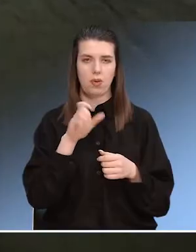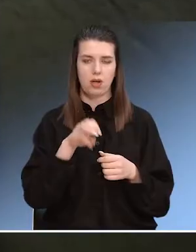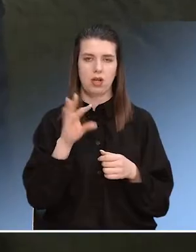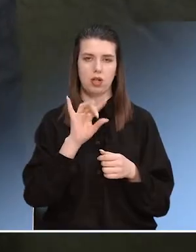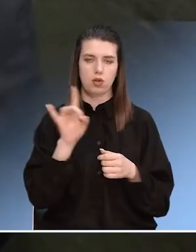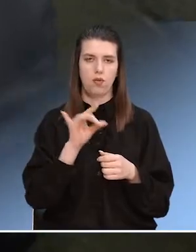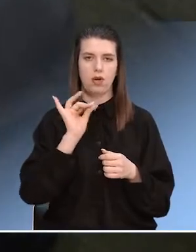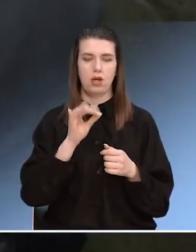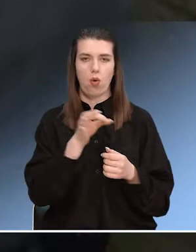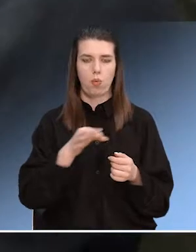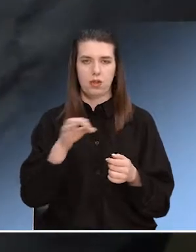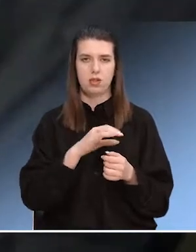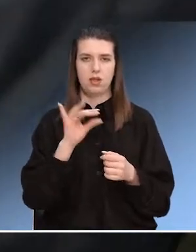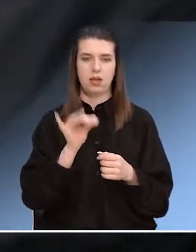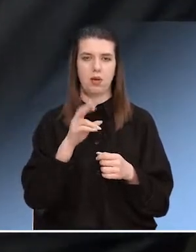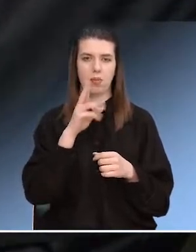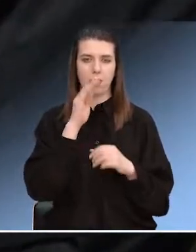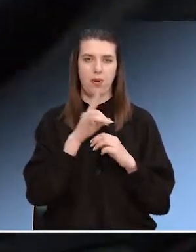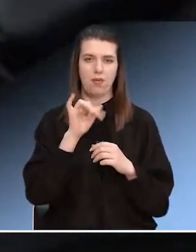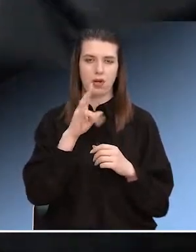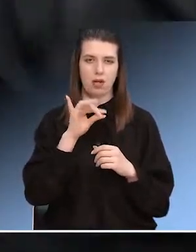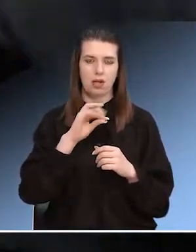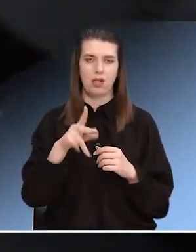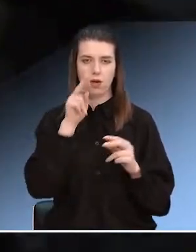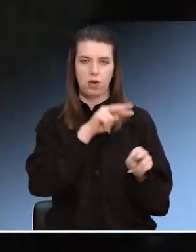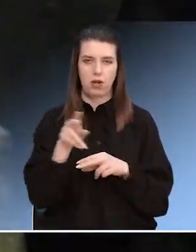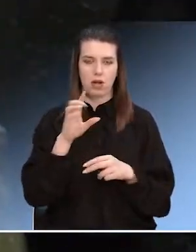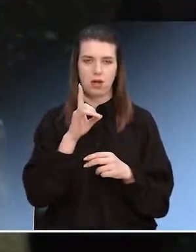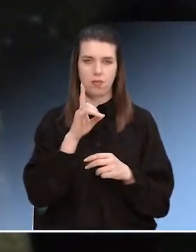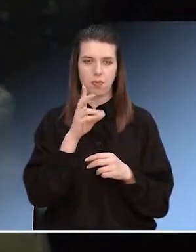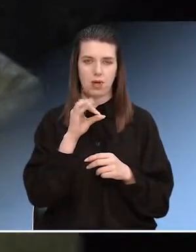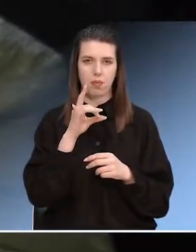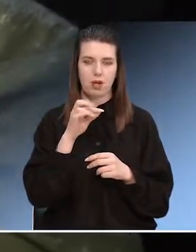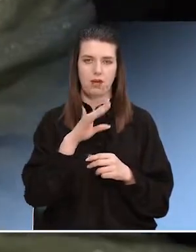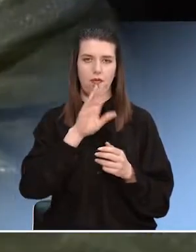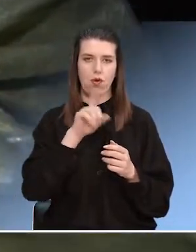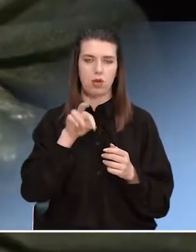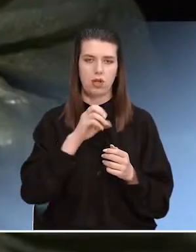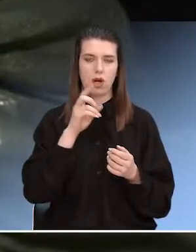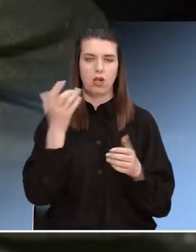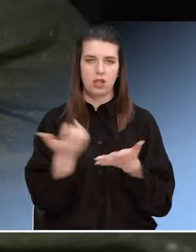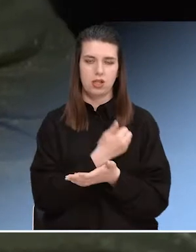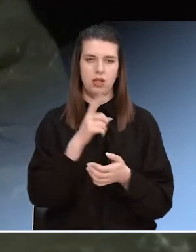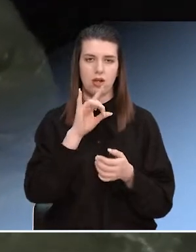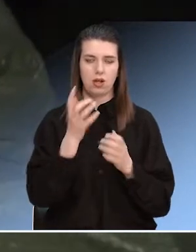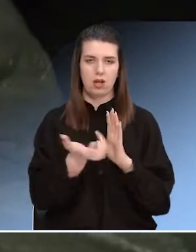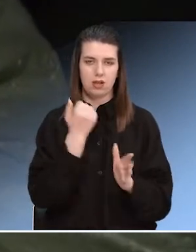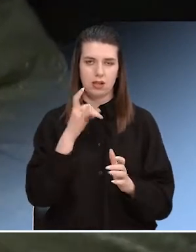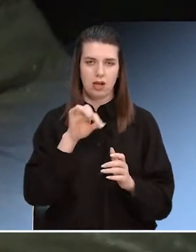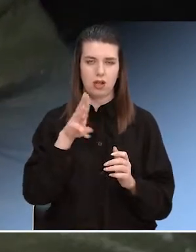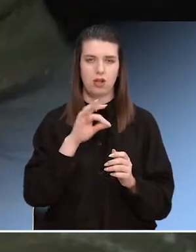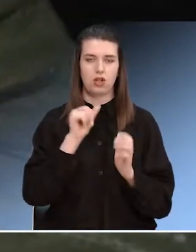быть через торговые объекты на территории ростова и области правоохранителями проведены оперативно-розыскные мероприятия в ходе которых